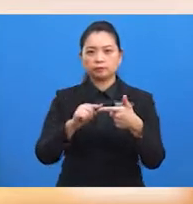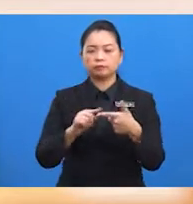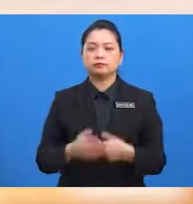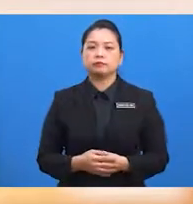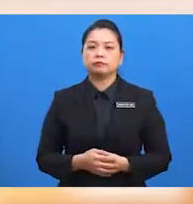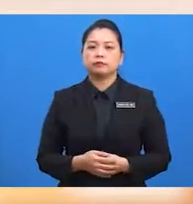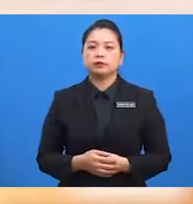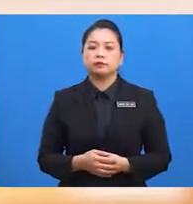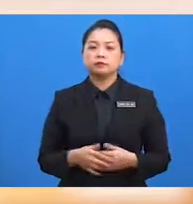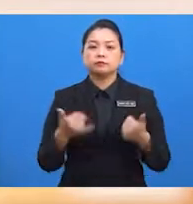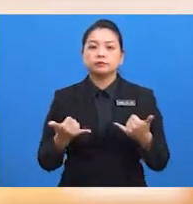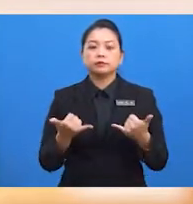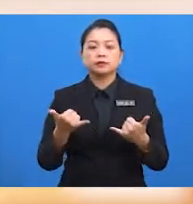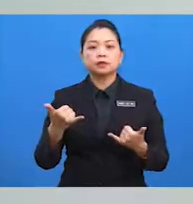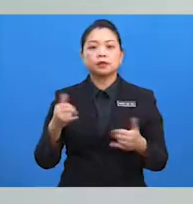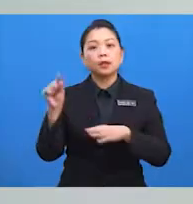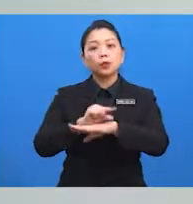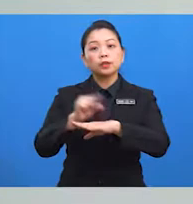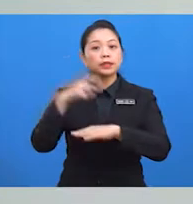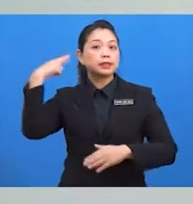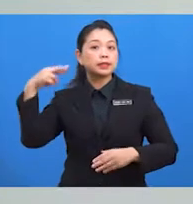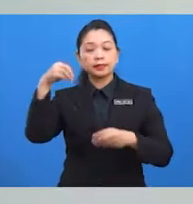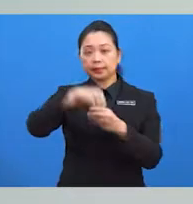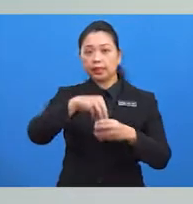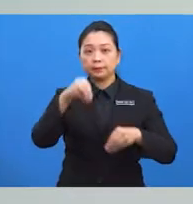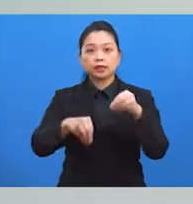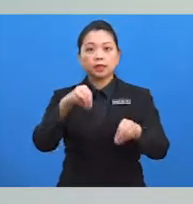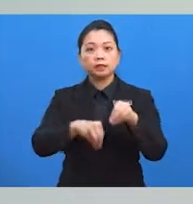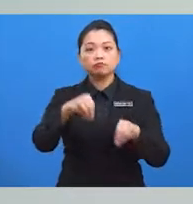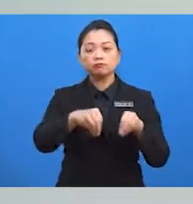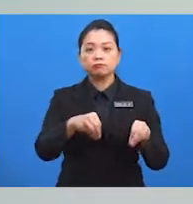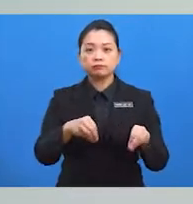penggunaan radioaktif dalam bidang Hai pertanian